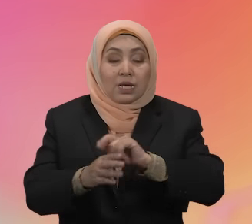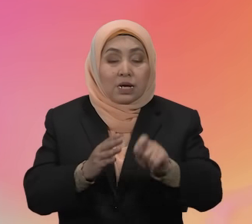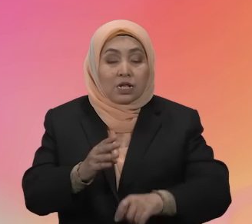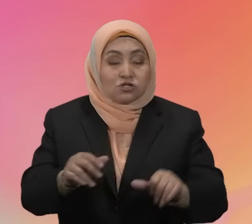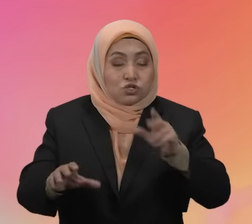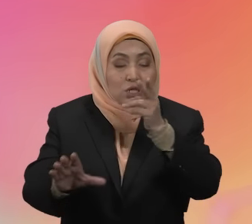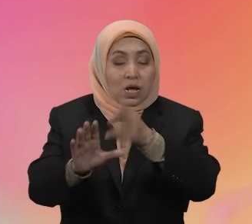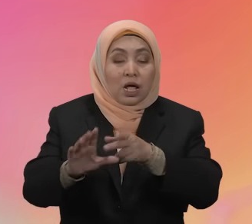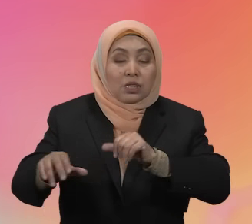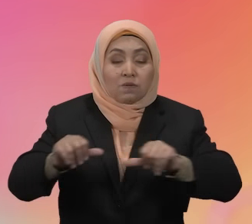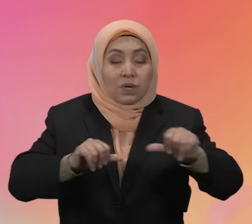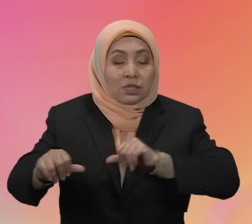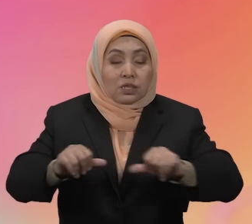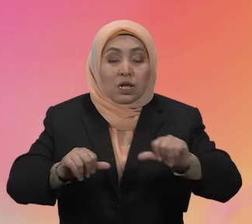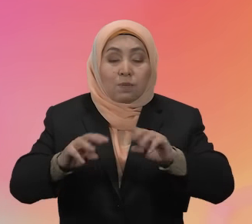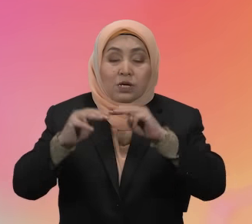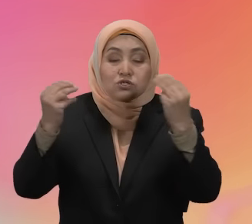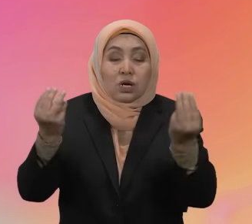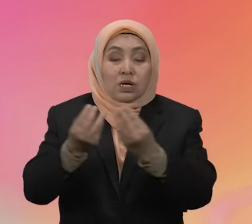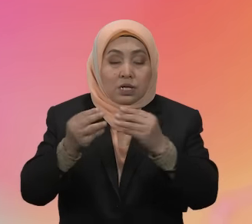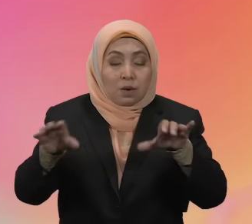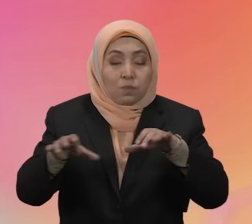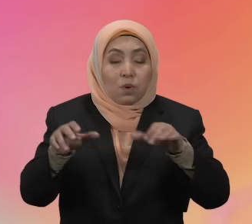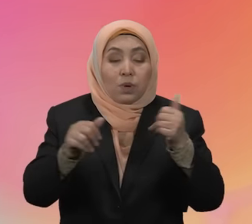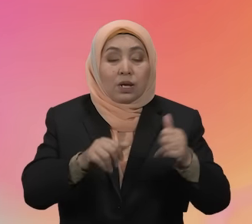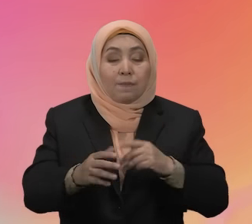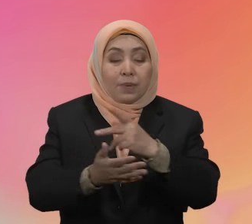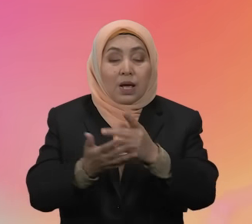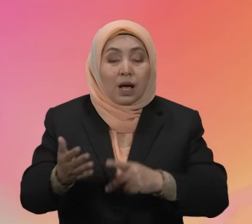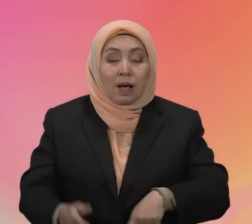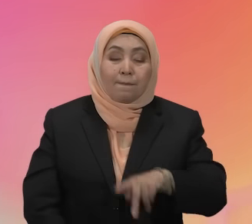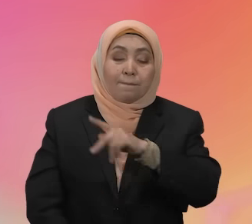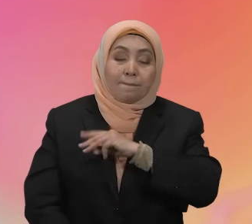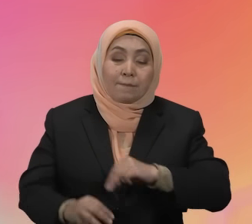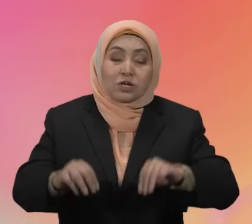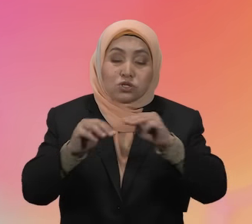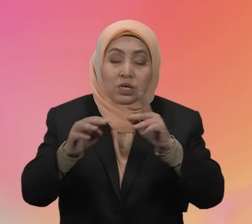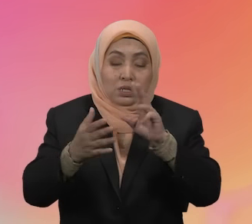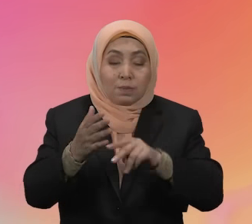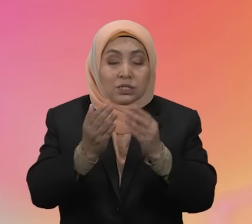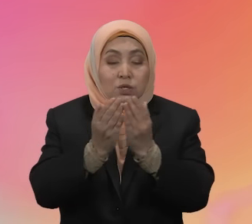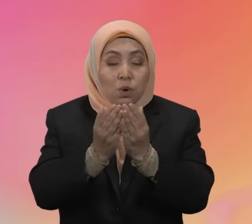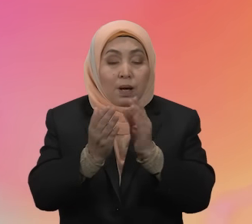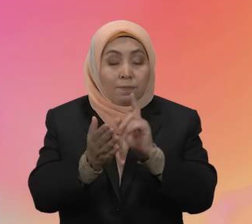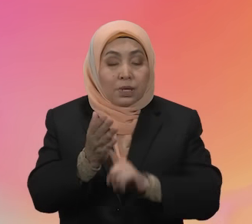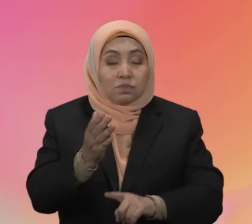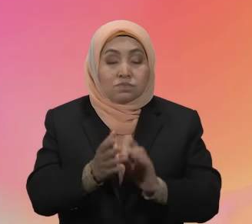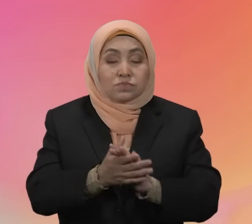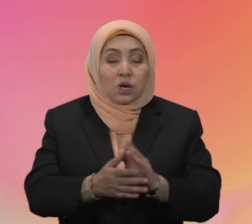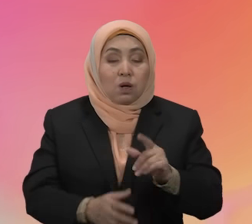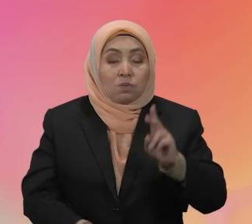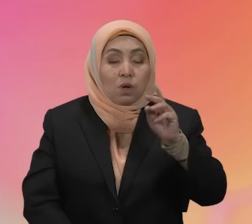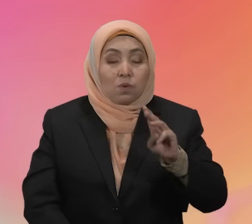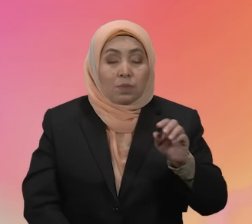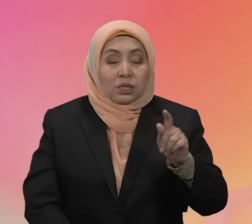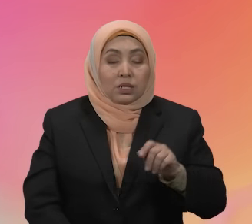sertai aktiviti kemasyarakatan yang dianjurkan oleh pihak masjid, kerana masjid bila kita masuk Ustaz ya, kita membaca doa apa?